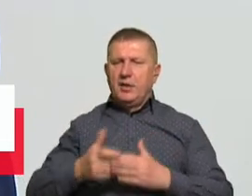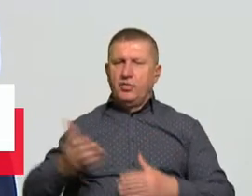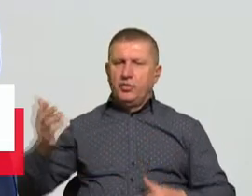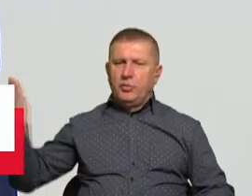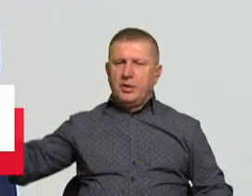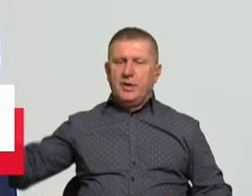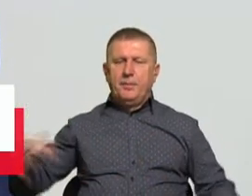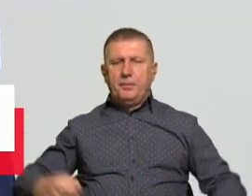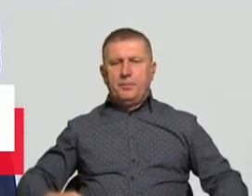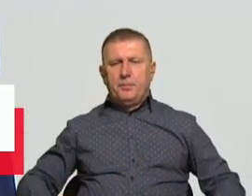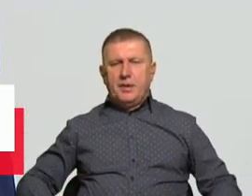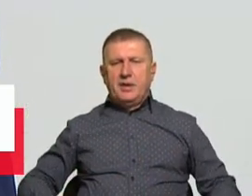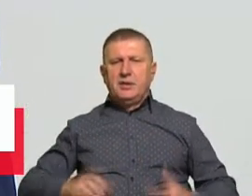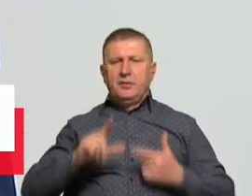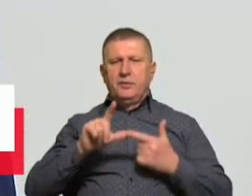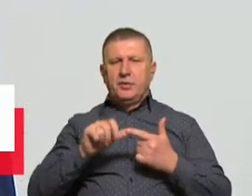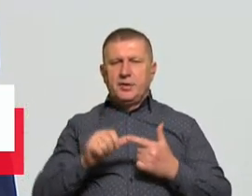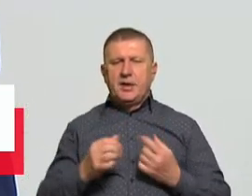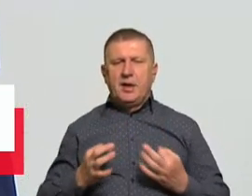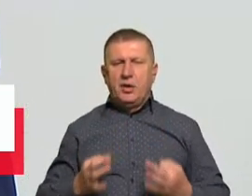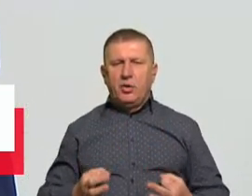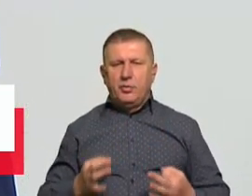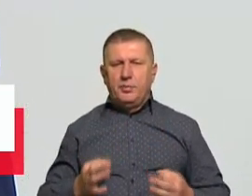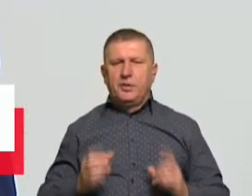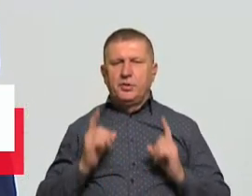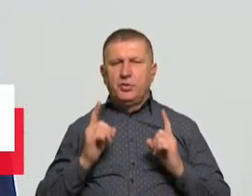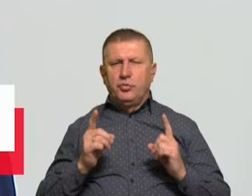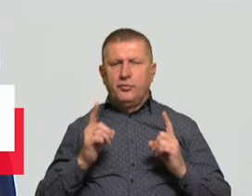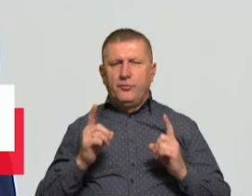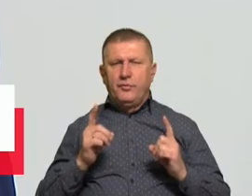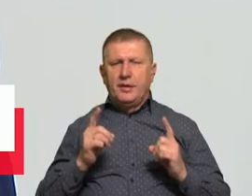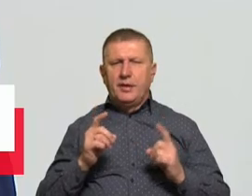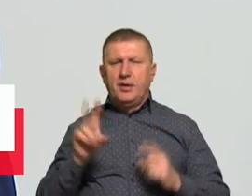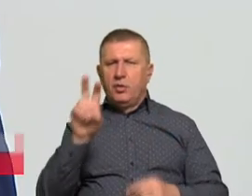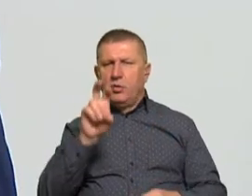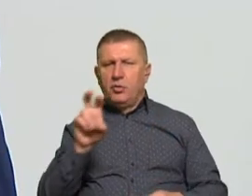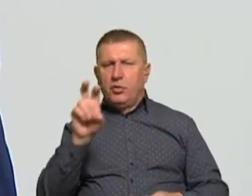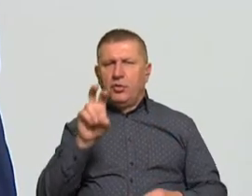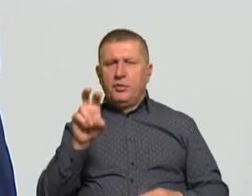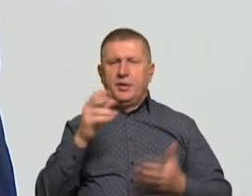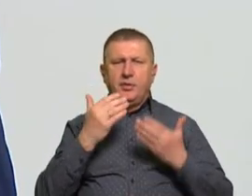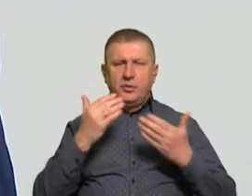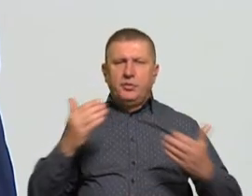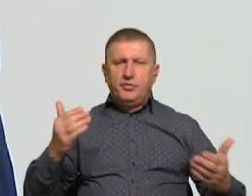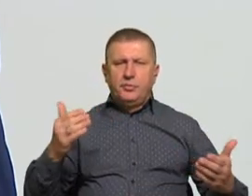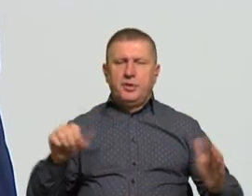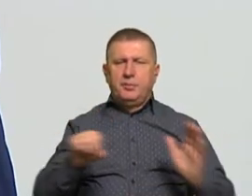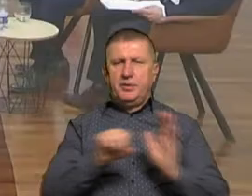a Państwu za obecność, za uwagę i za oglądanie. Dziękuję.